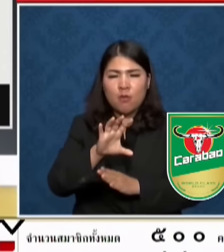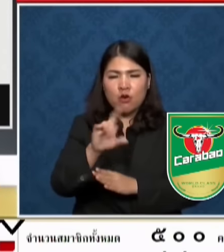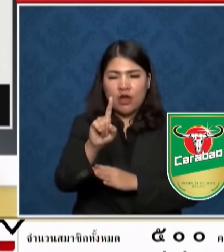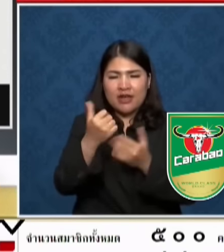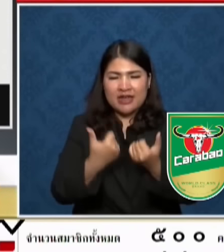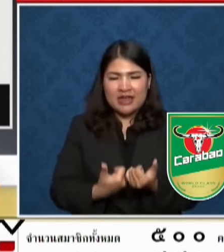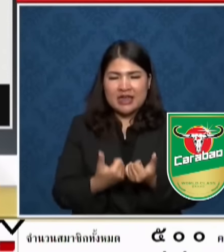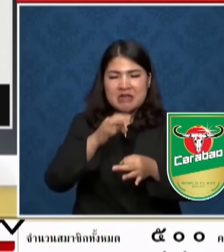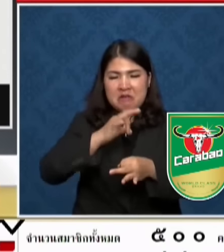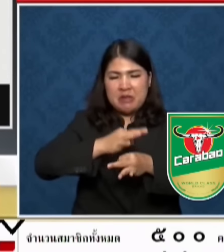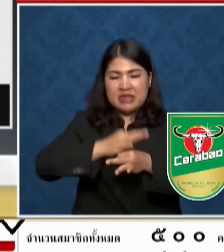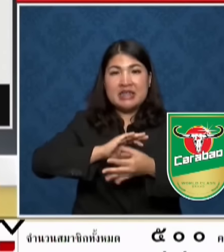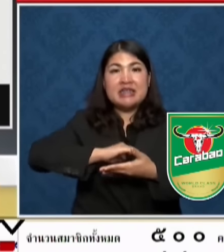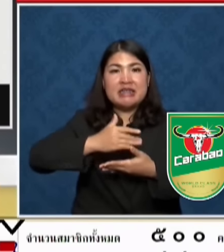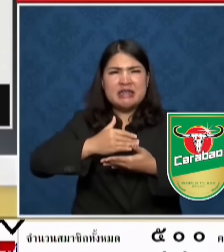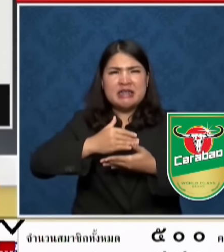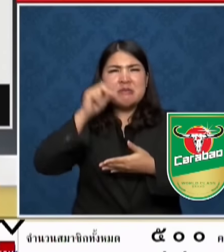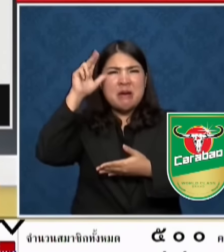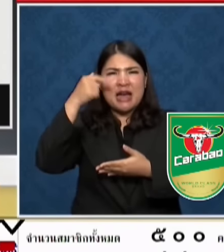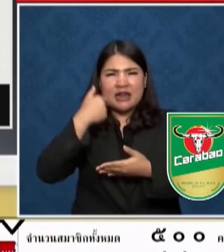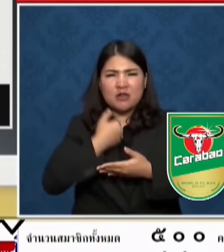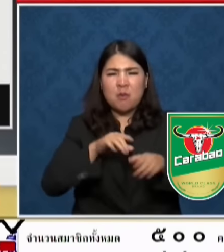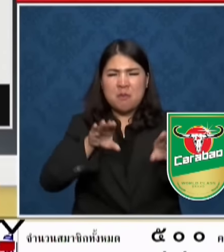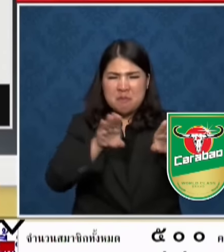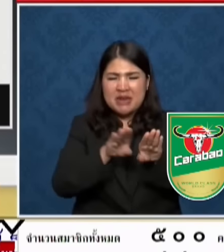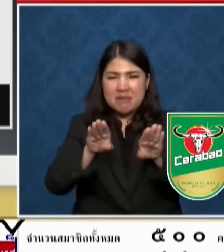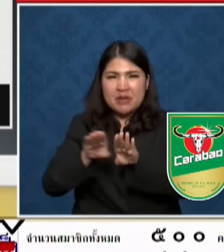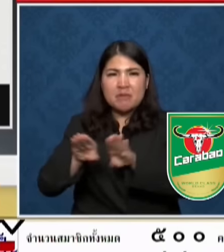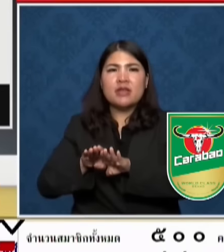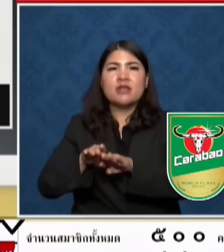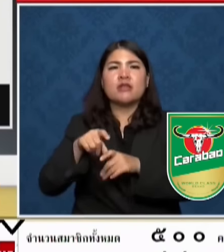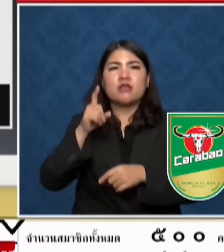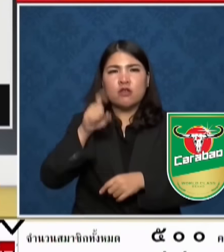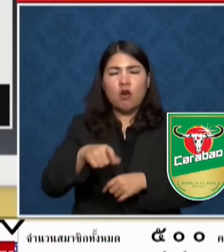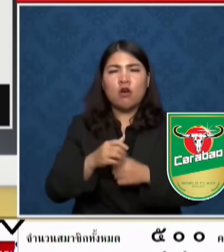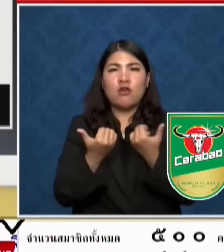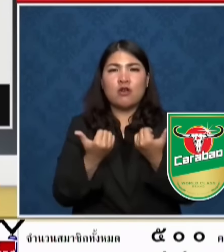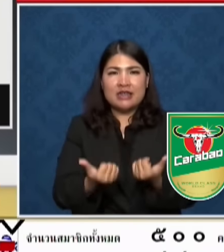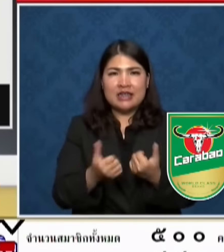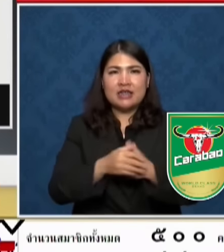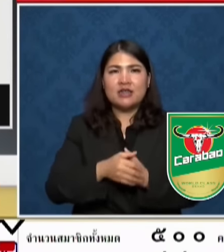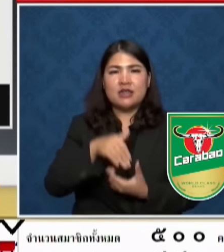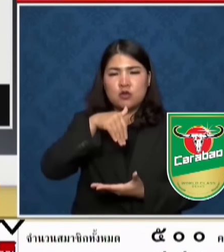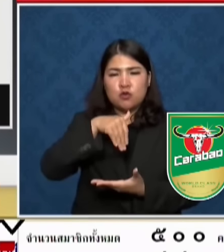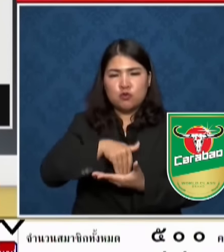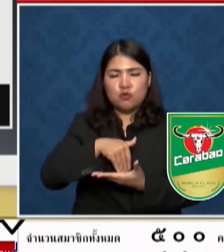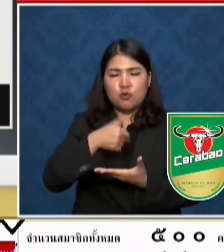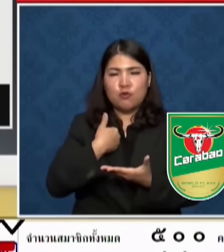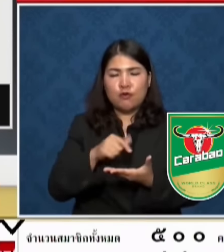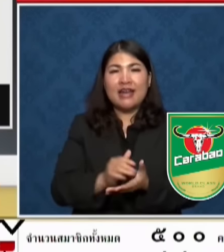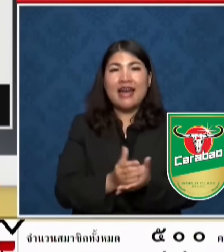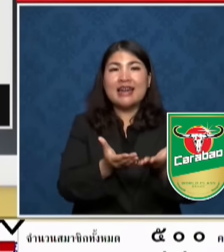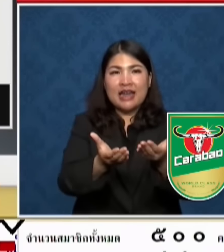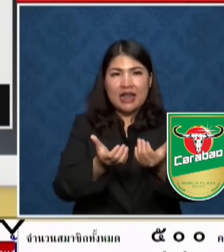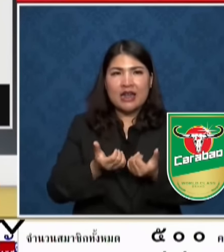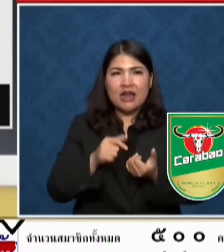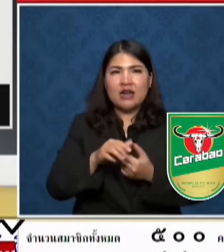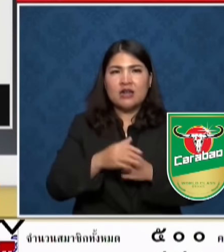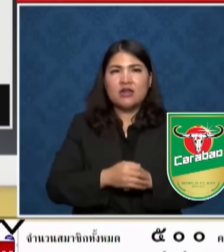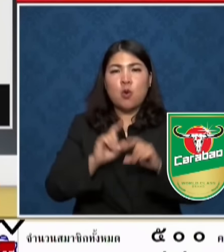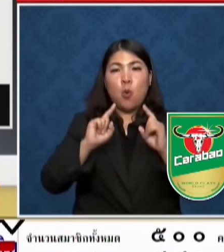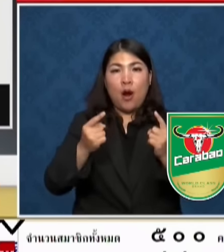ม้าให้ได้มากที่สุดตอนนี้นะคะใช้ AOC 1441เป็นศูนย์การในการรับเคสใน